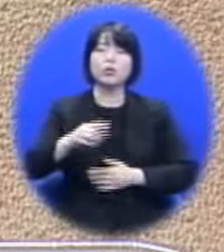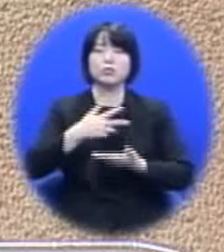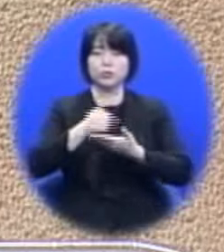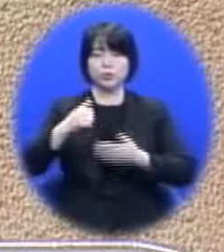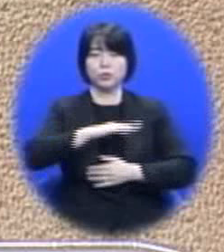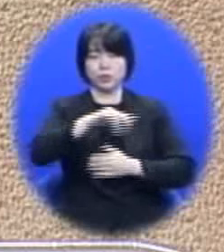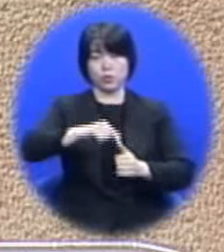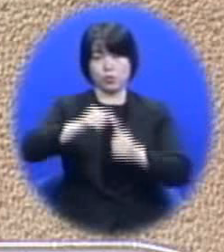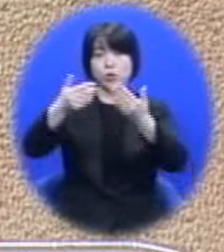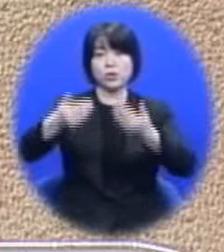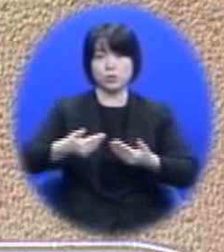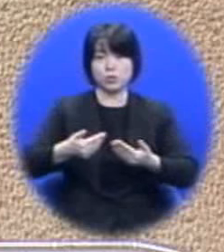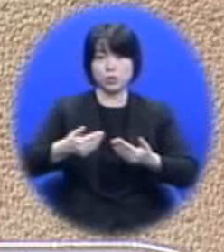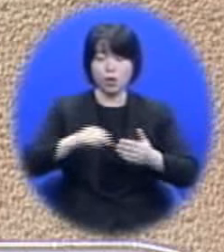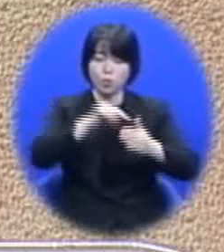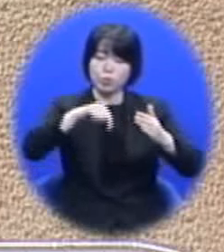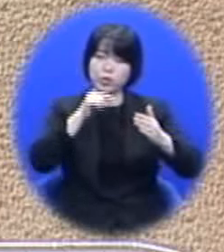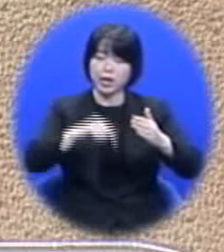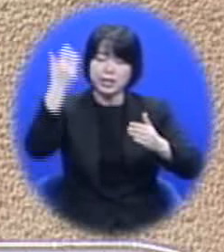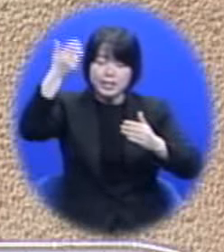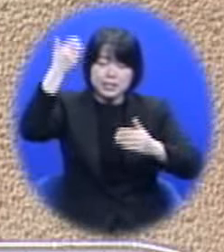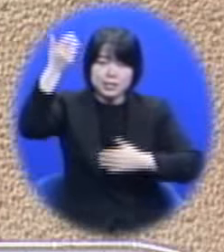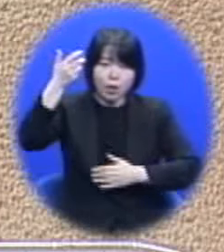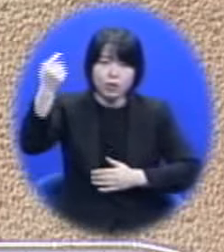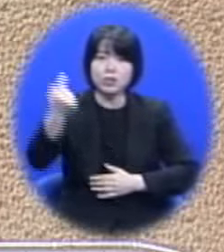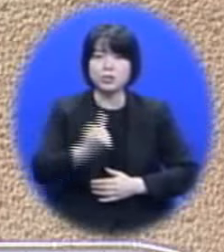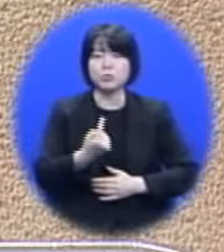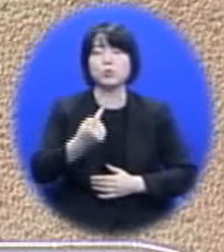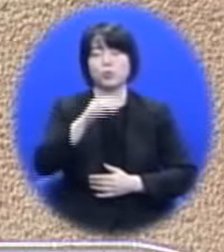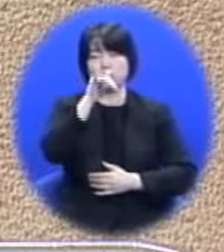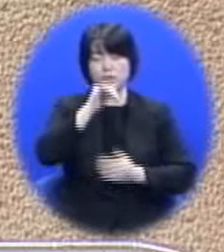주셨고 우리 안에 성령님으로 오셨단 말입니다.